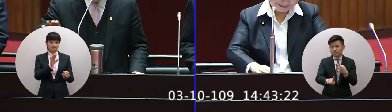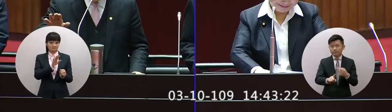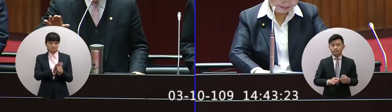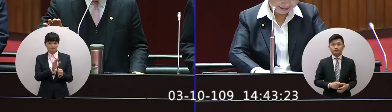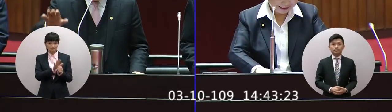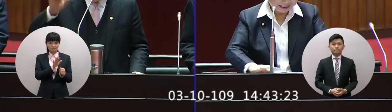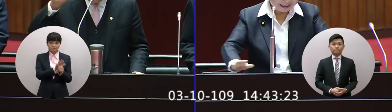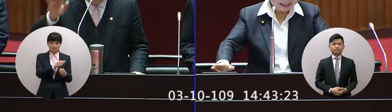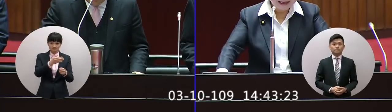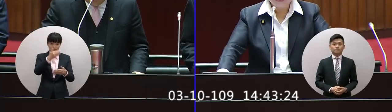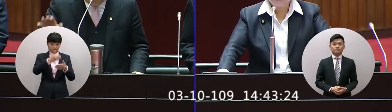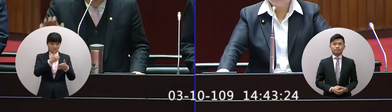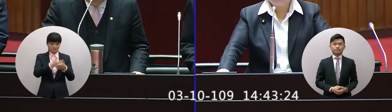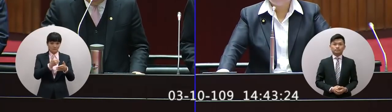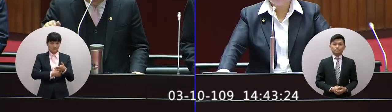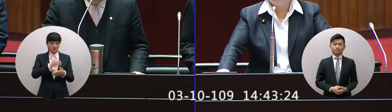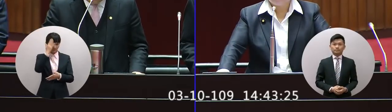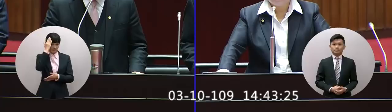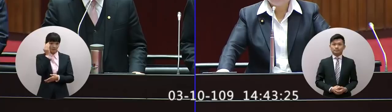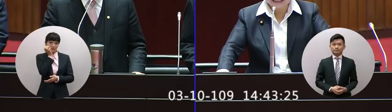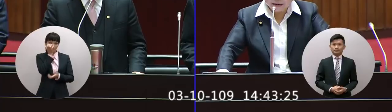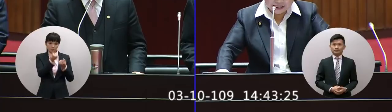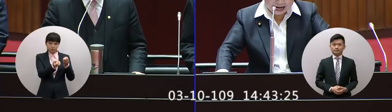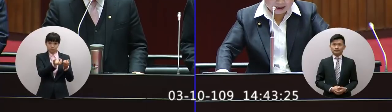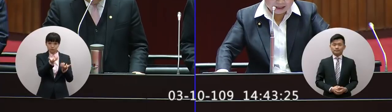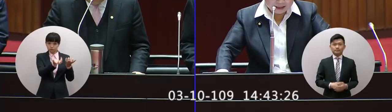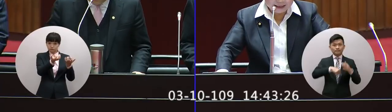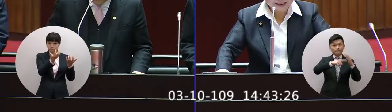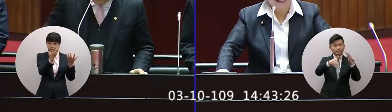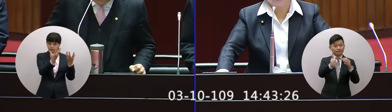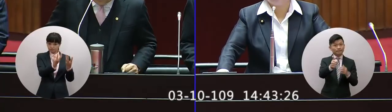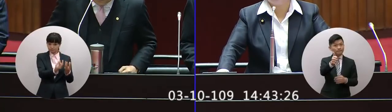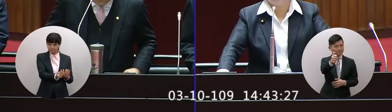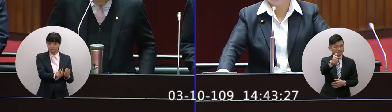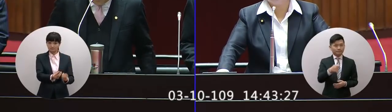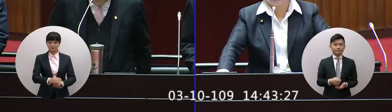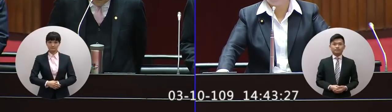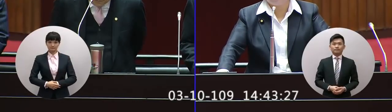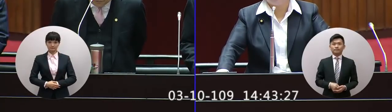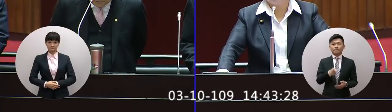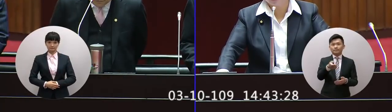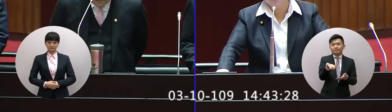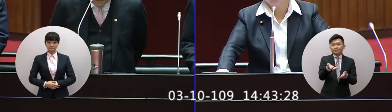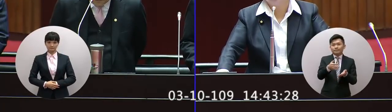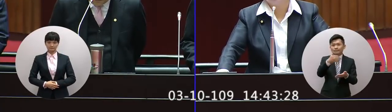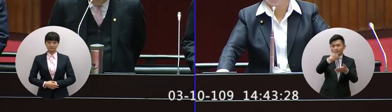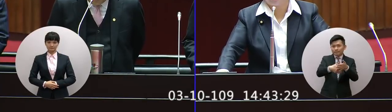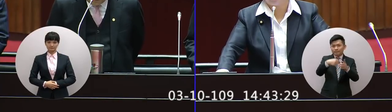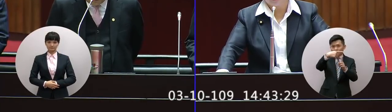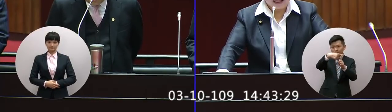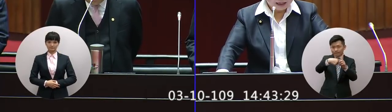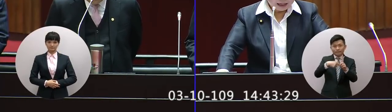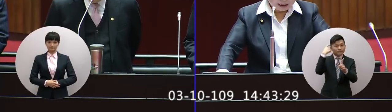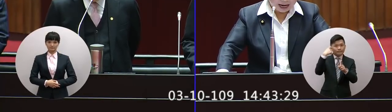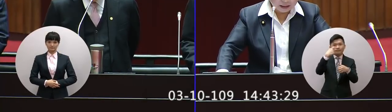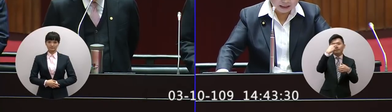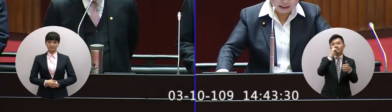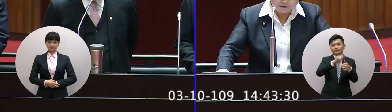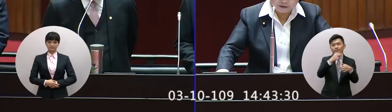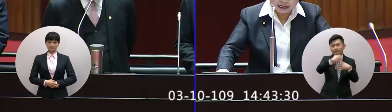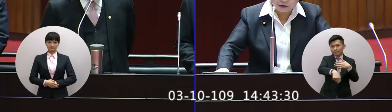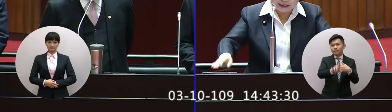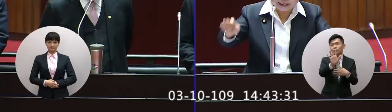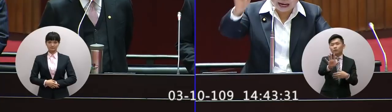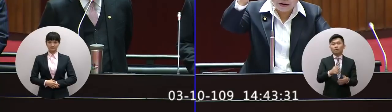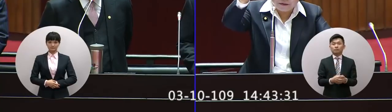减低燃煤的用量。 谢谢院长，您这个减低代表就是有伤害。台中